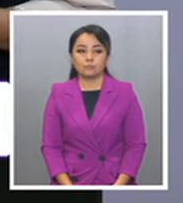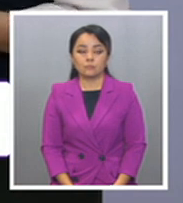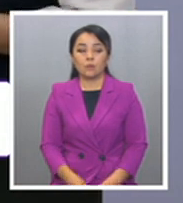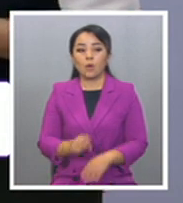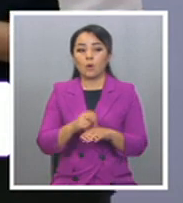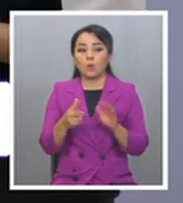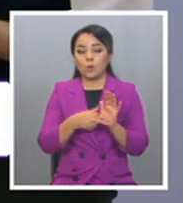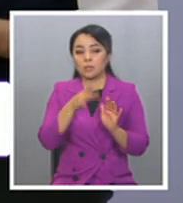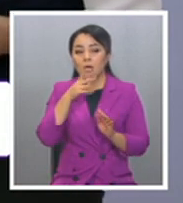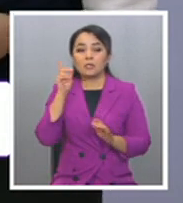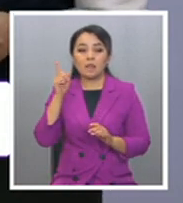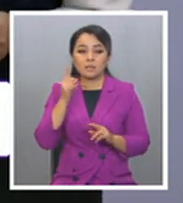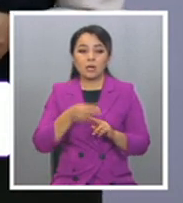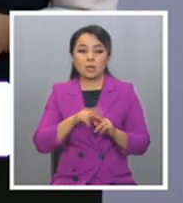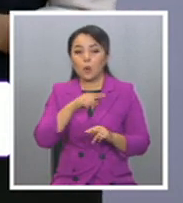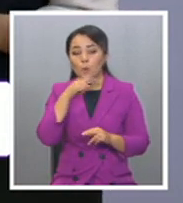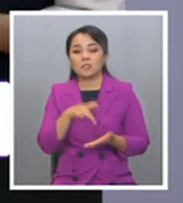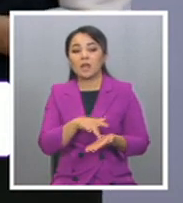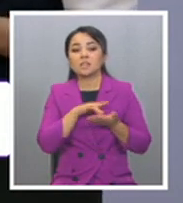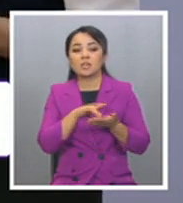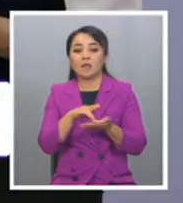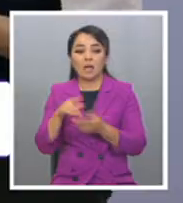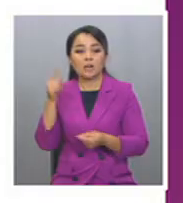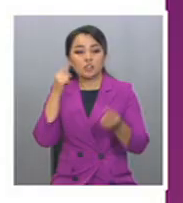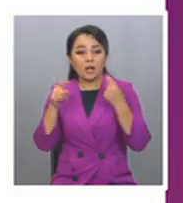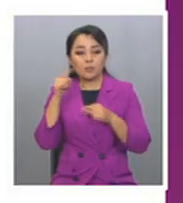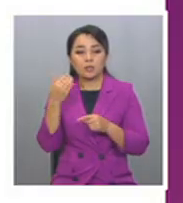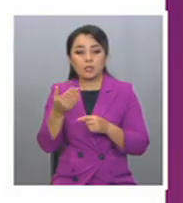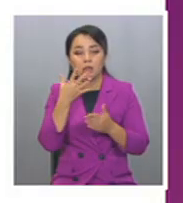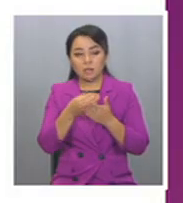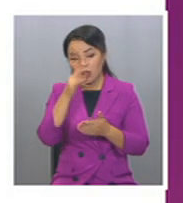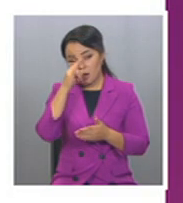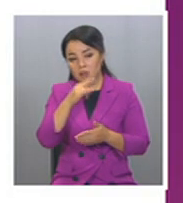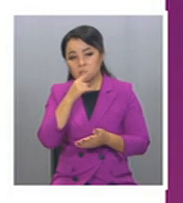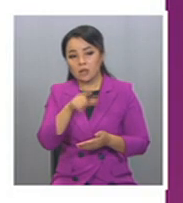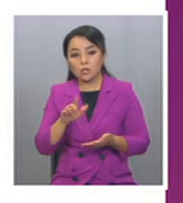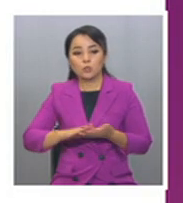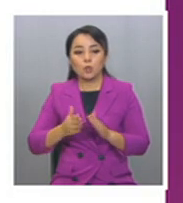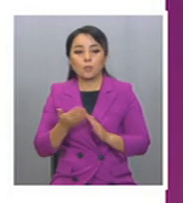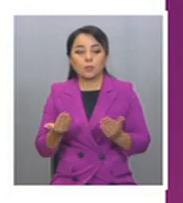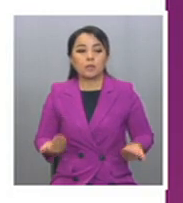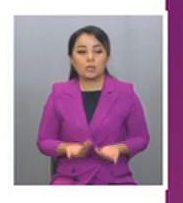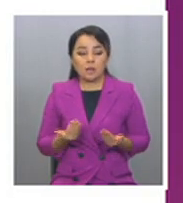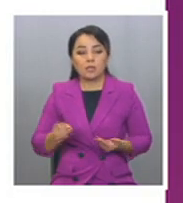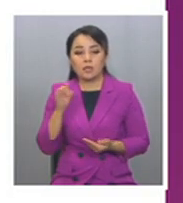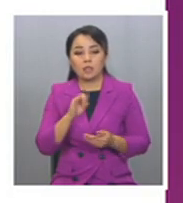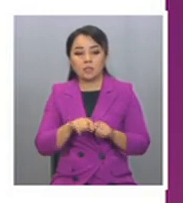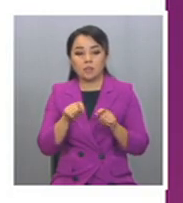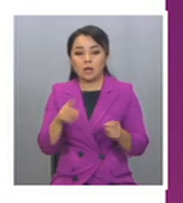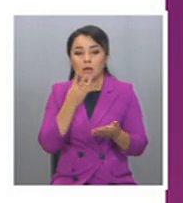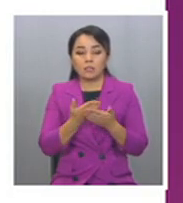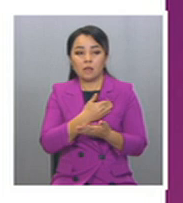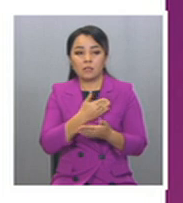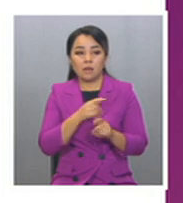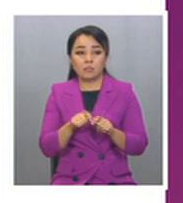18-ші ғасырлардағы орыс саяхатшылары шығармаларындағы қазақтардың тұрмысы жайлы деректерге келетін болсақ,